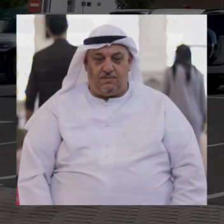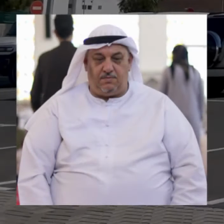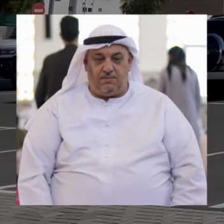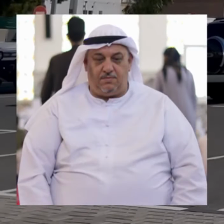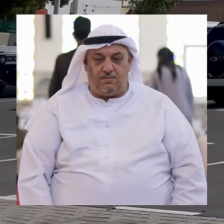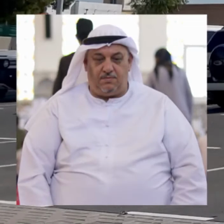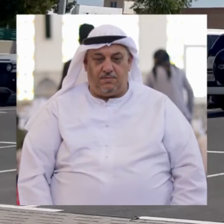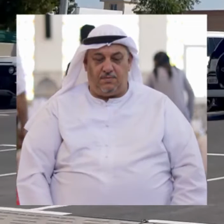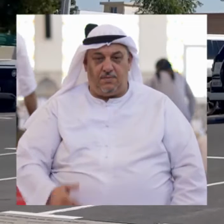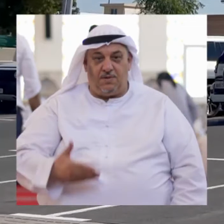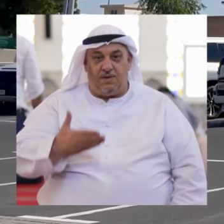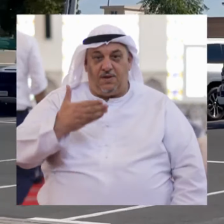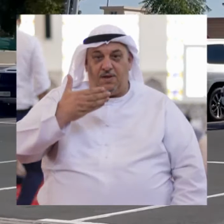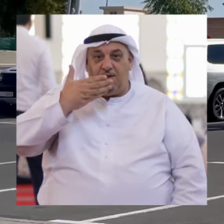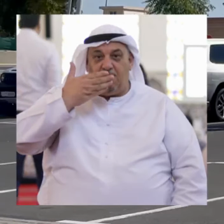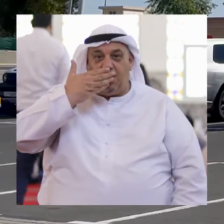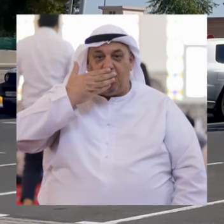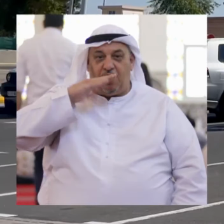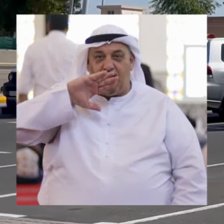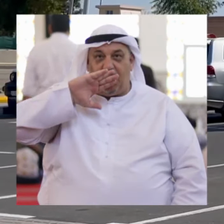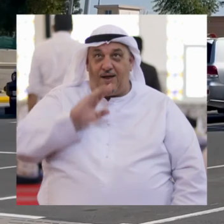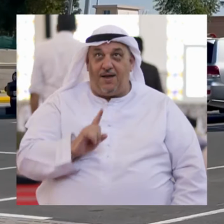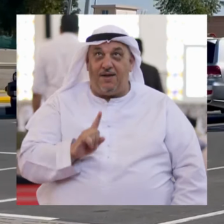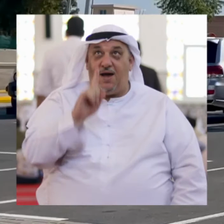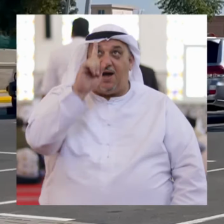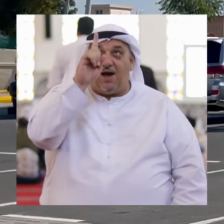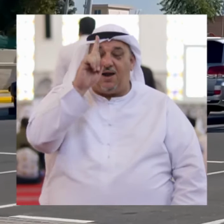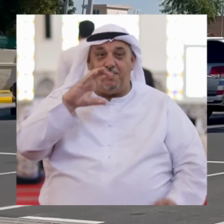الحمد لله رب العالمين